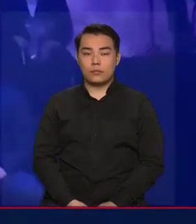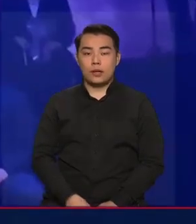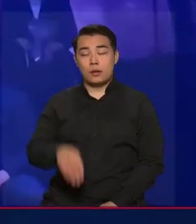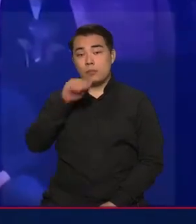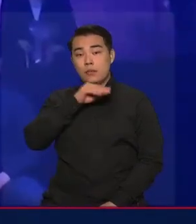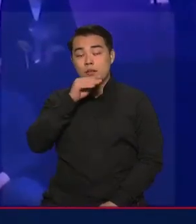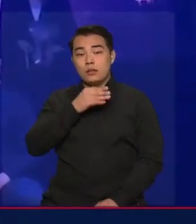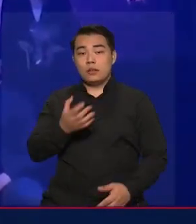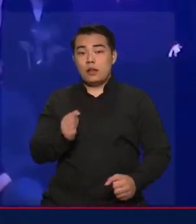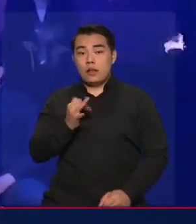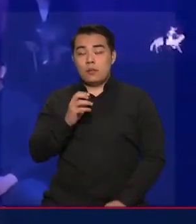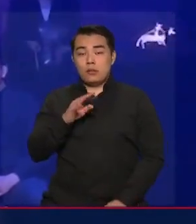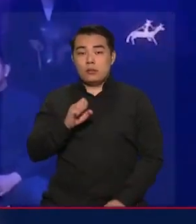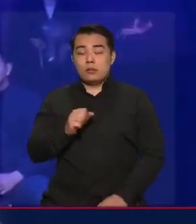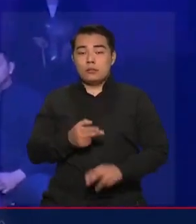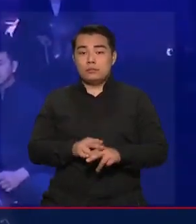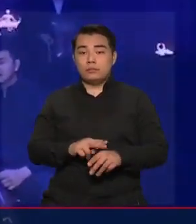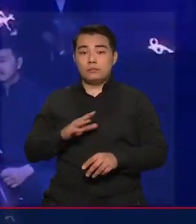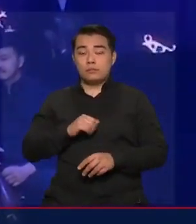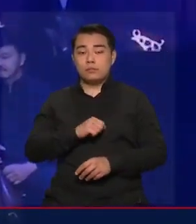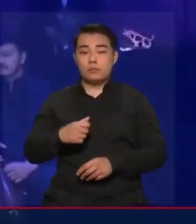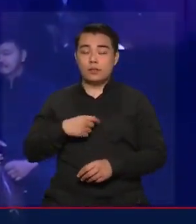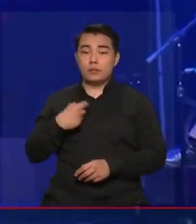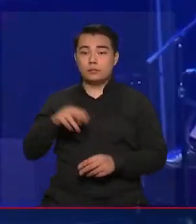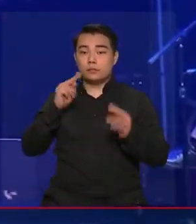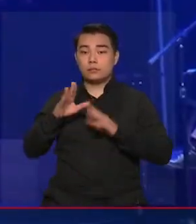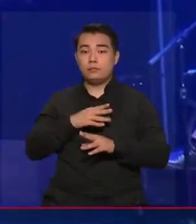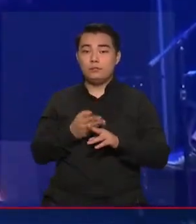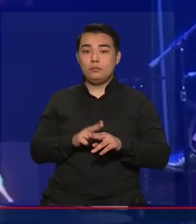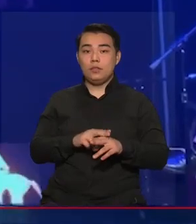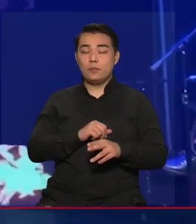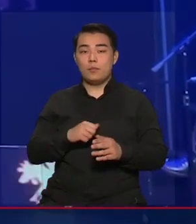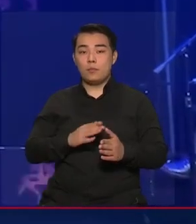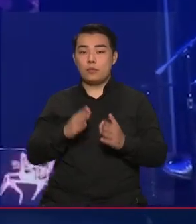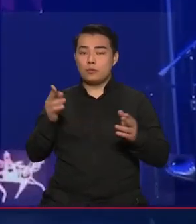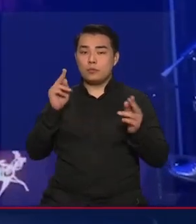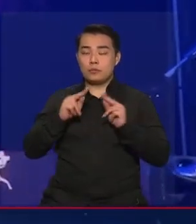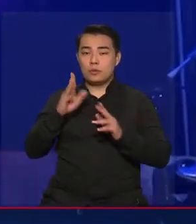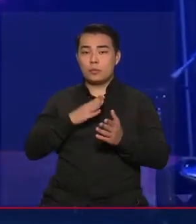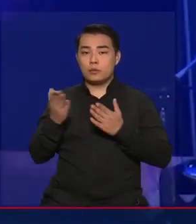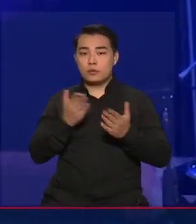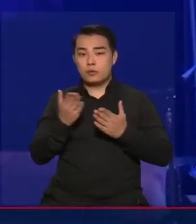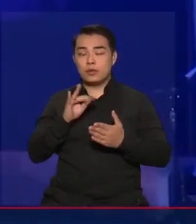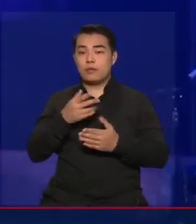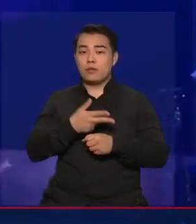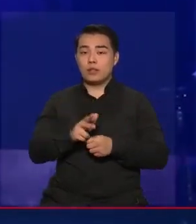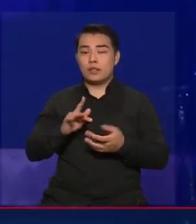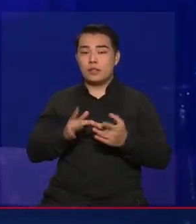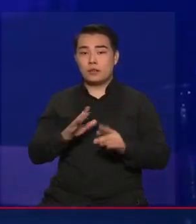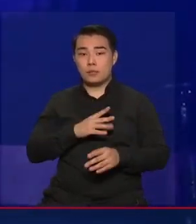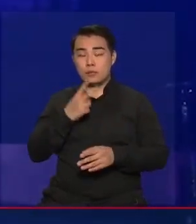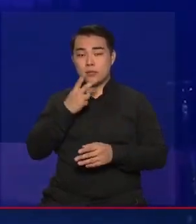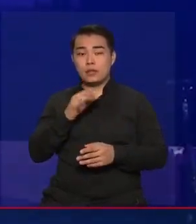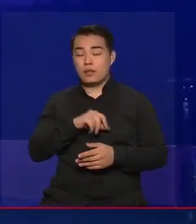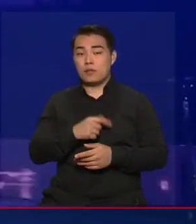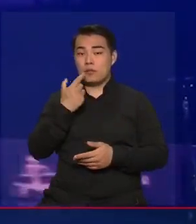Мастерству владения айбалтой Адилет учился самостоятельно. Как говорится, перелопатил большой объем литературы, не один раз пересмотрел видео из интернета. В итоге